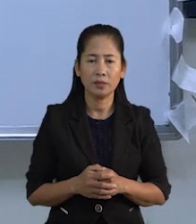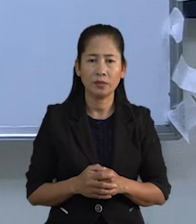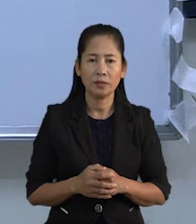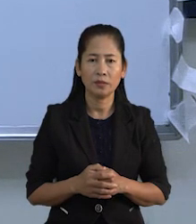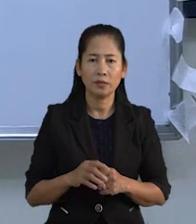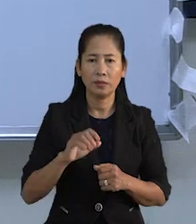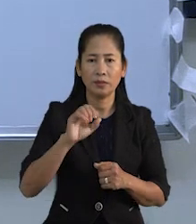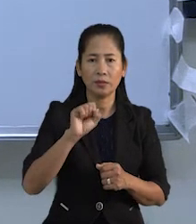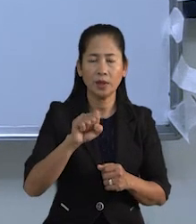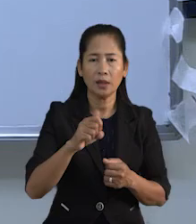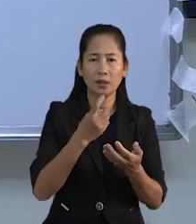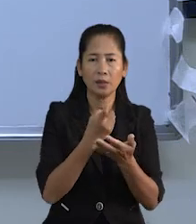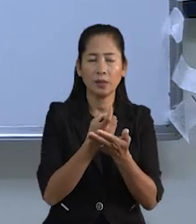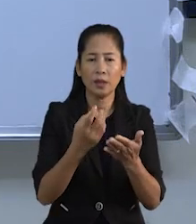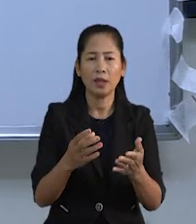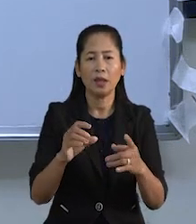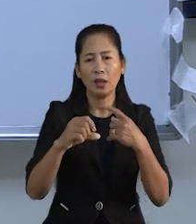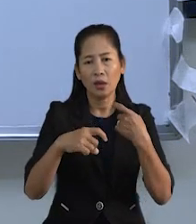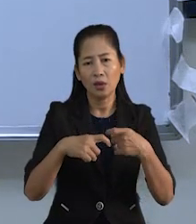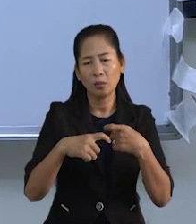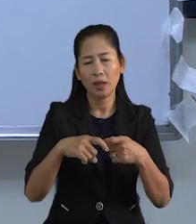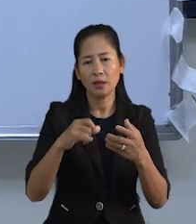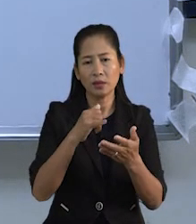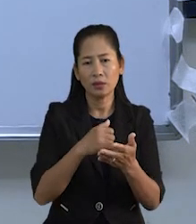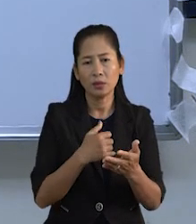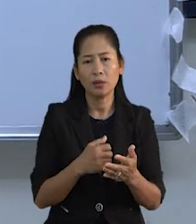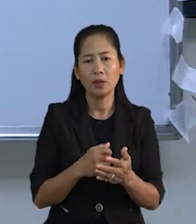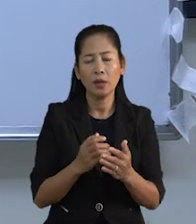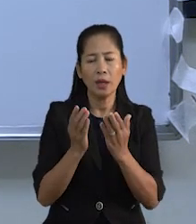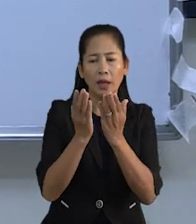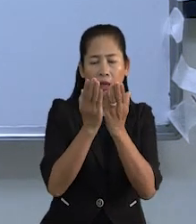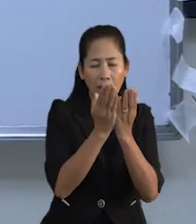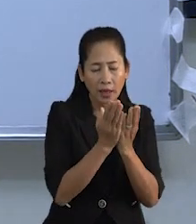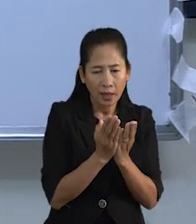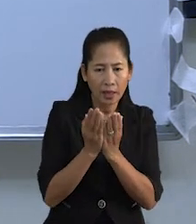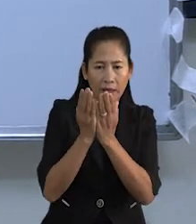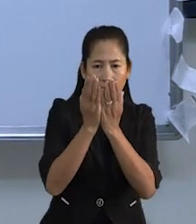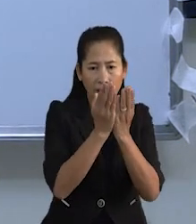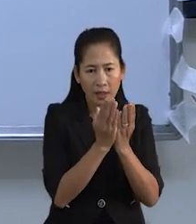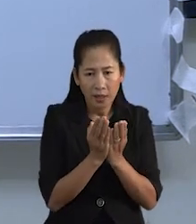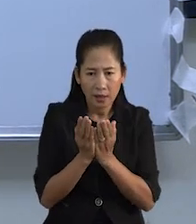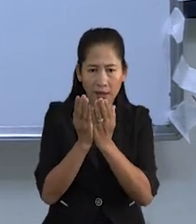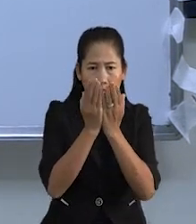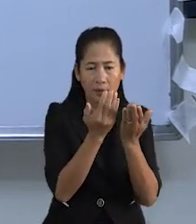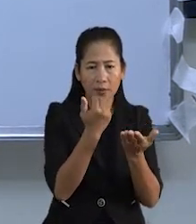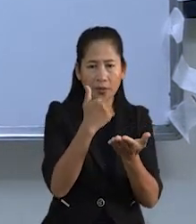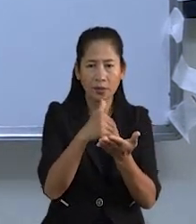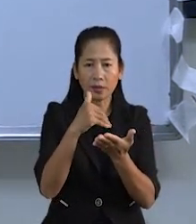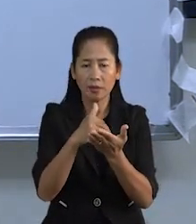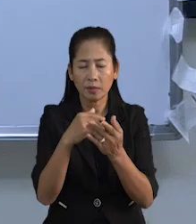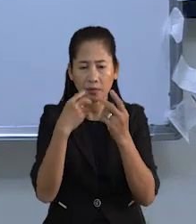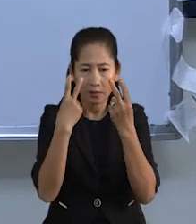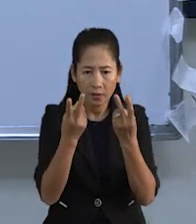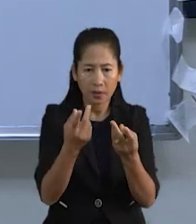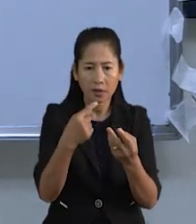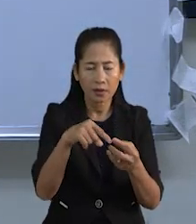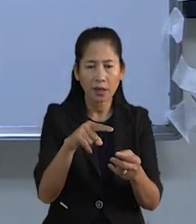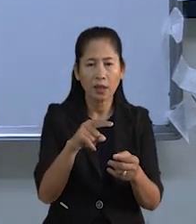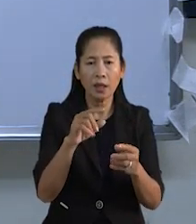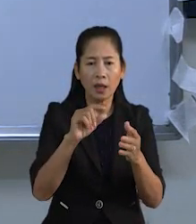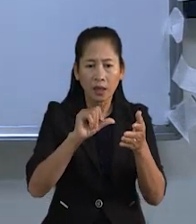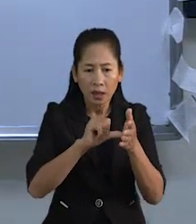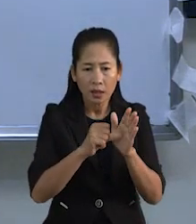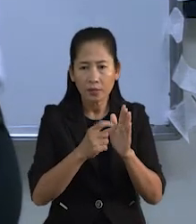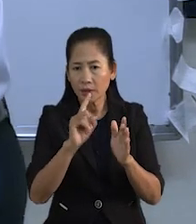បាទយ៉ាងម៉េចដែរកូនលំបាកដែរឬទេកូនអានខ្លឹមសារណាអានម្ដងហើយម្ដងទៀតអានមើលតើគួរតែខ្លឹ